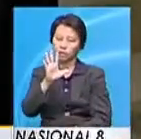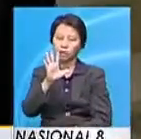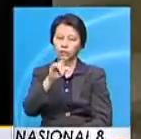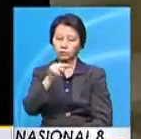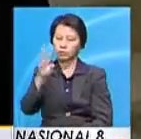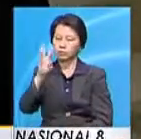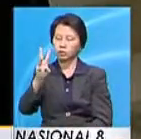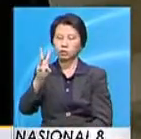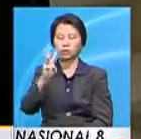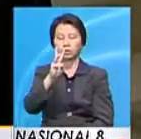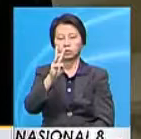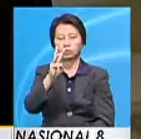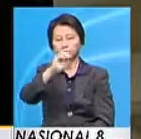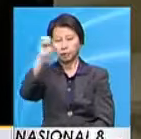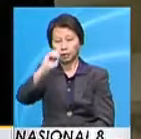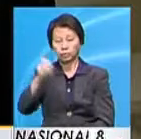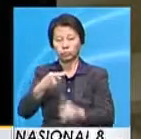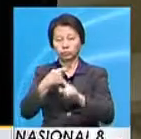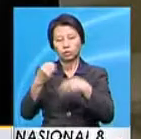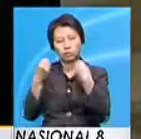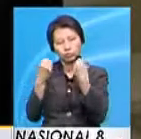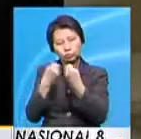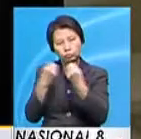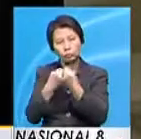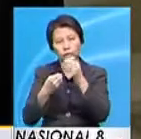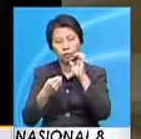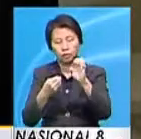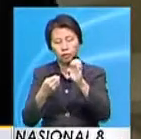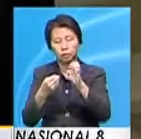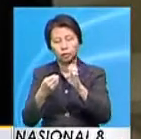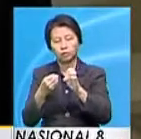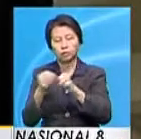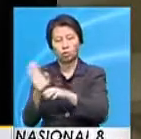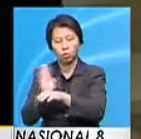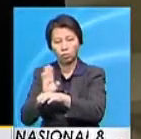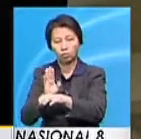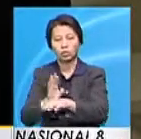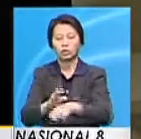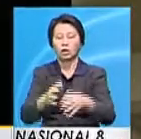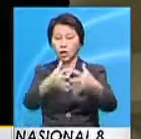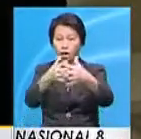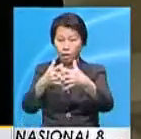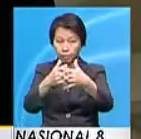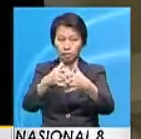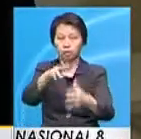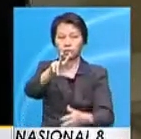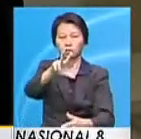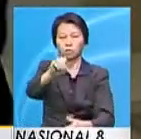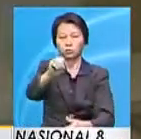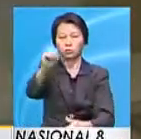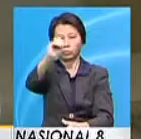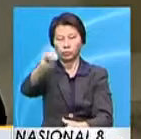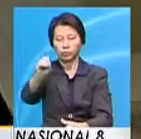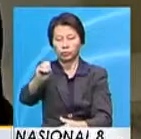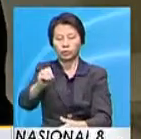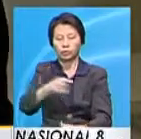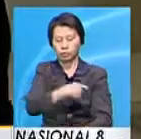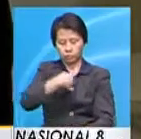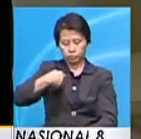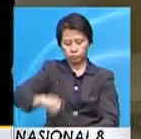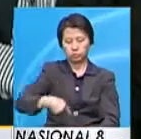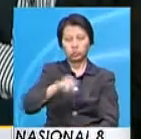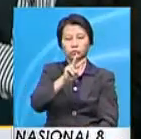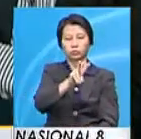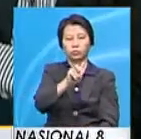dari segi jumlah e-commerce berbanding dengan Amerika Syarikat 30%. Dan juga negeri China